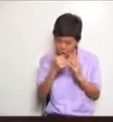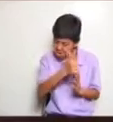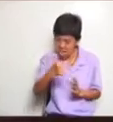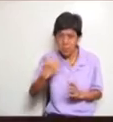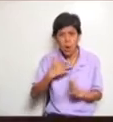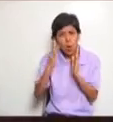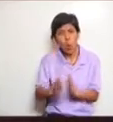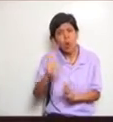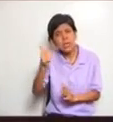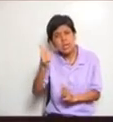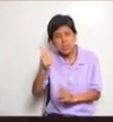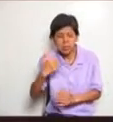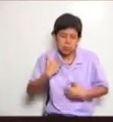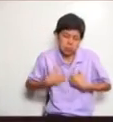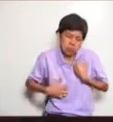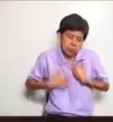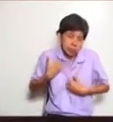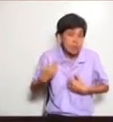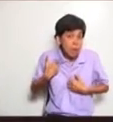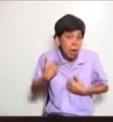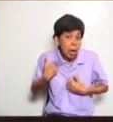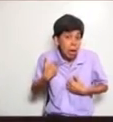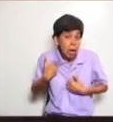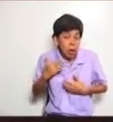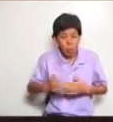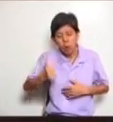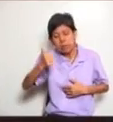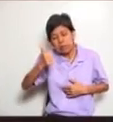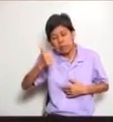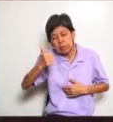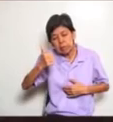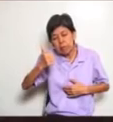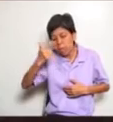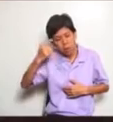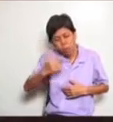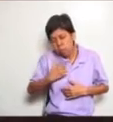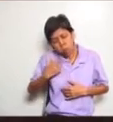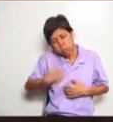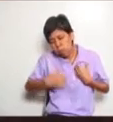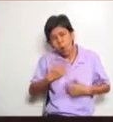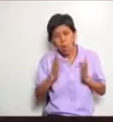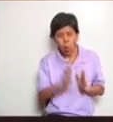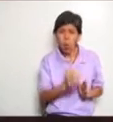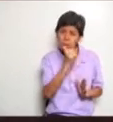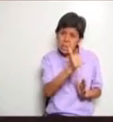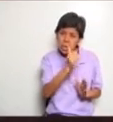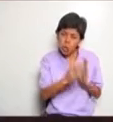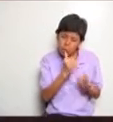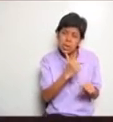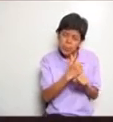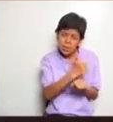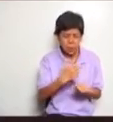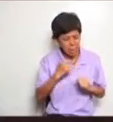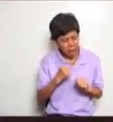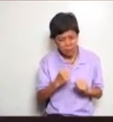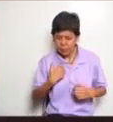ี แต่คนดแลวกยังจมตรองทุกค์มไyorครับ Microsoftรดีแตไม่สระดวเล็บง่ะถคนพูทำดีไ่ไหนถ้ากาิปัญาก็